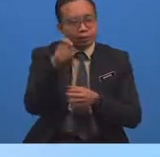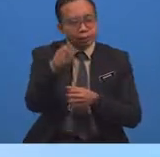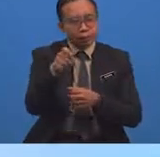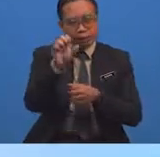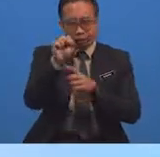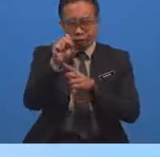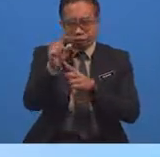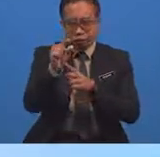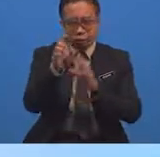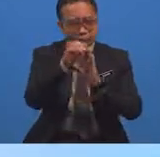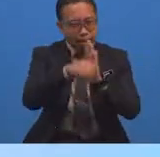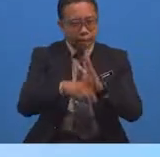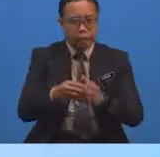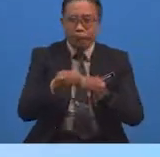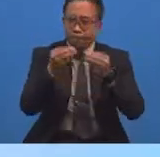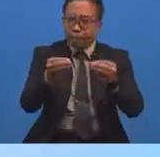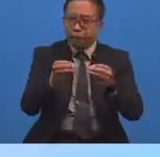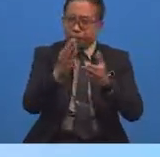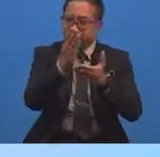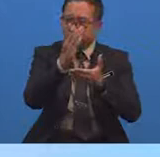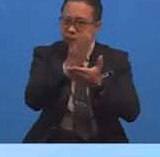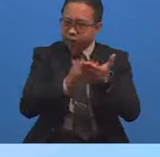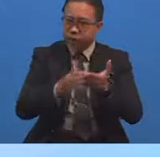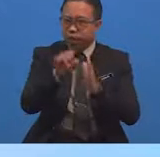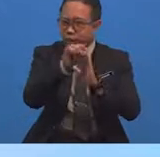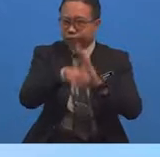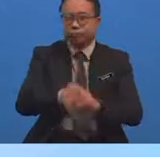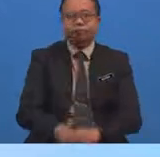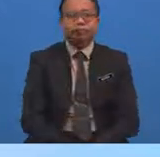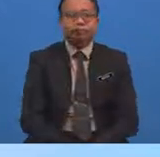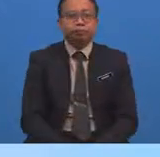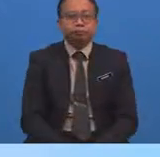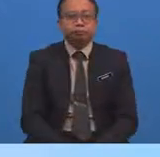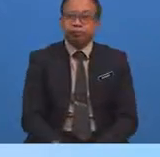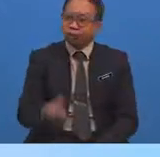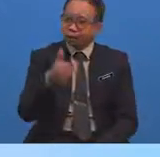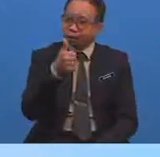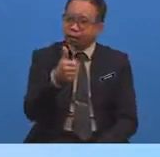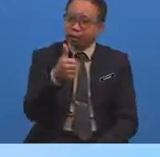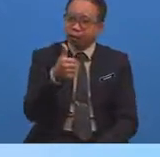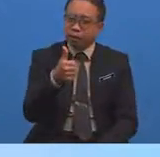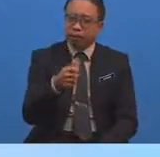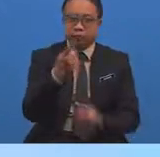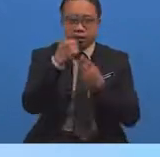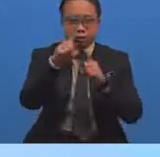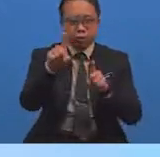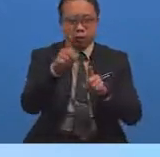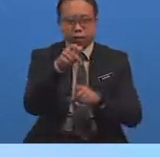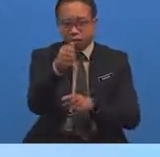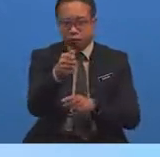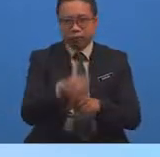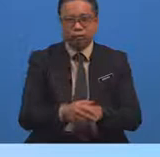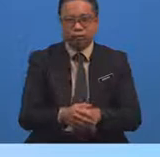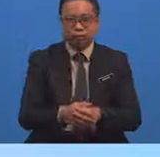senjata Ninit pagi setengah jam tepat sekali jawaban kamu